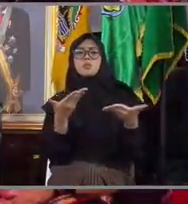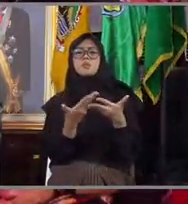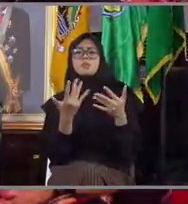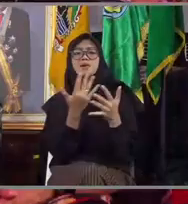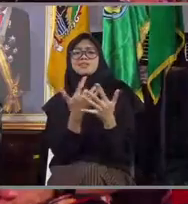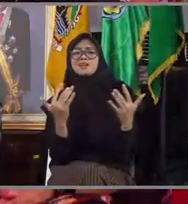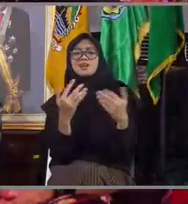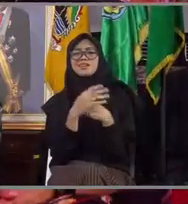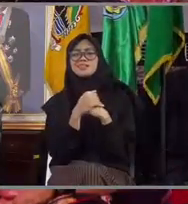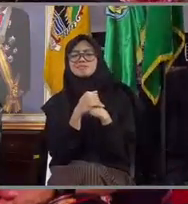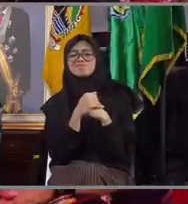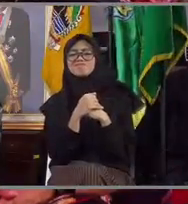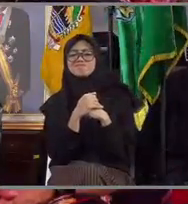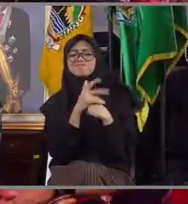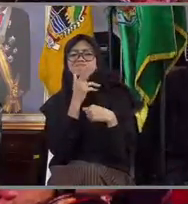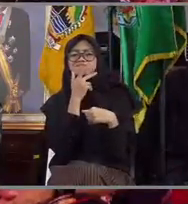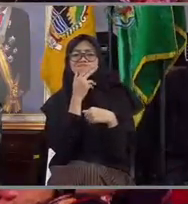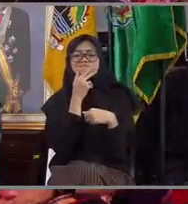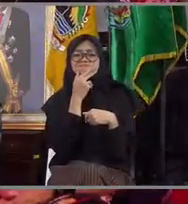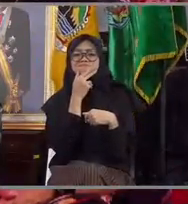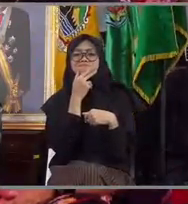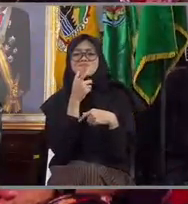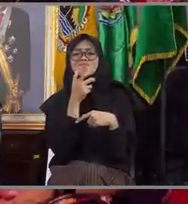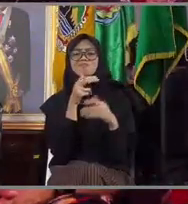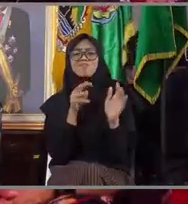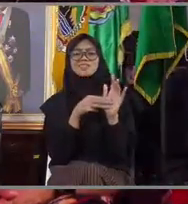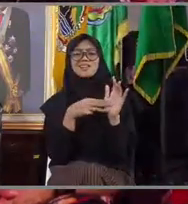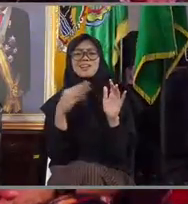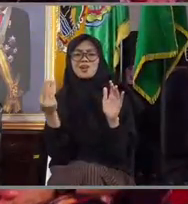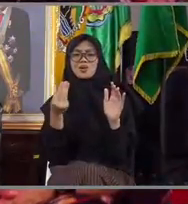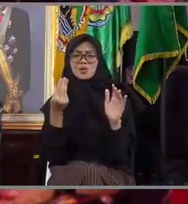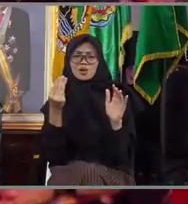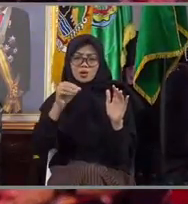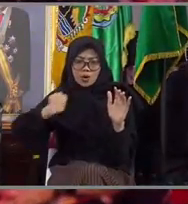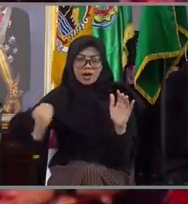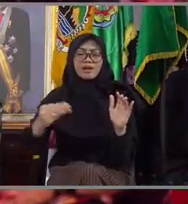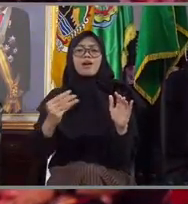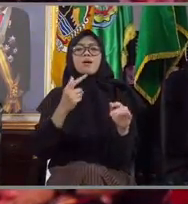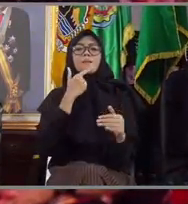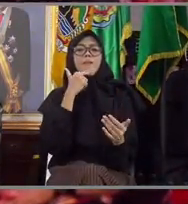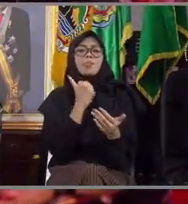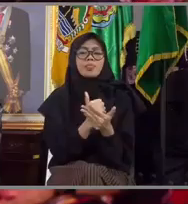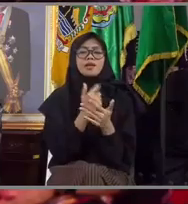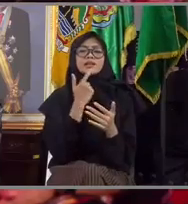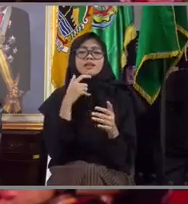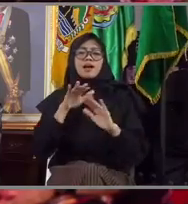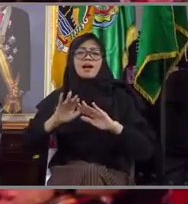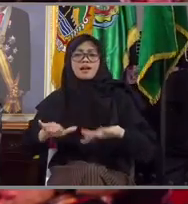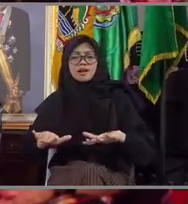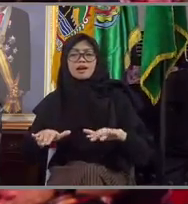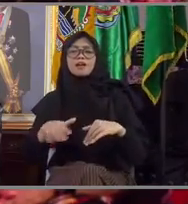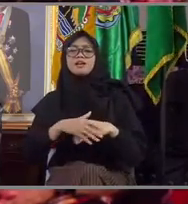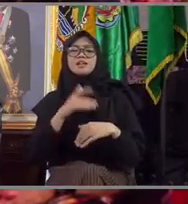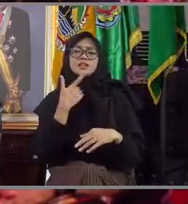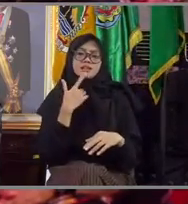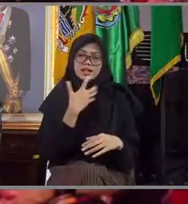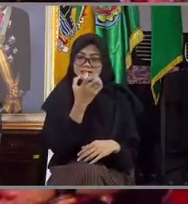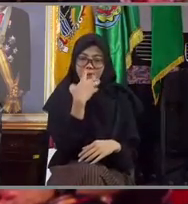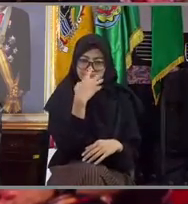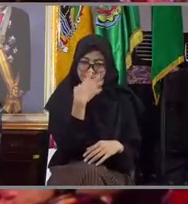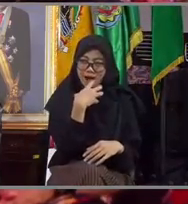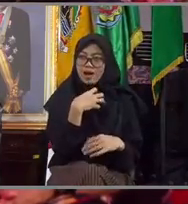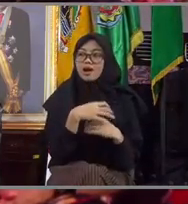ternyata persoalan keluarga ini menjadi penting Mbak kaitan anak kemudian kaitan masalah sampah